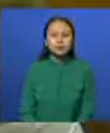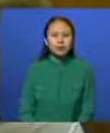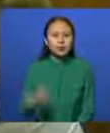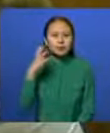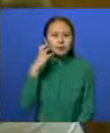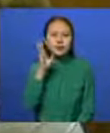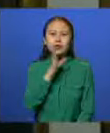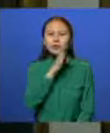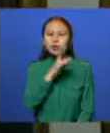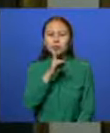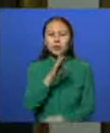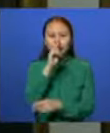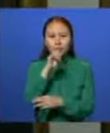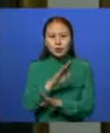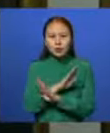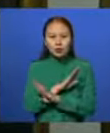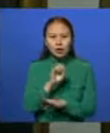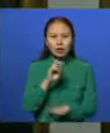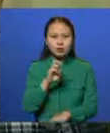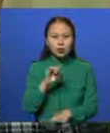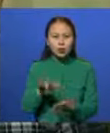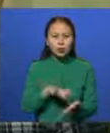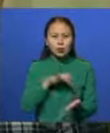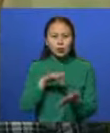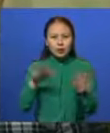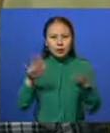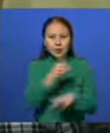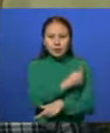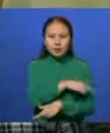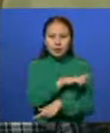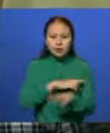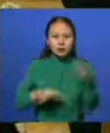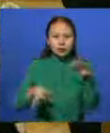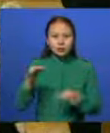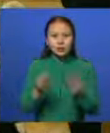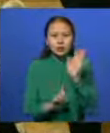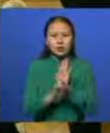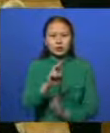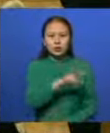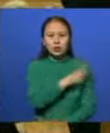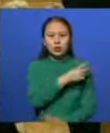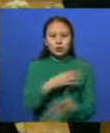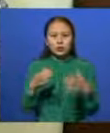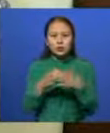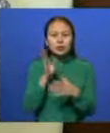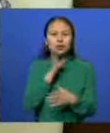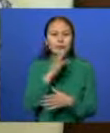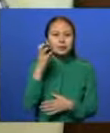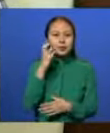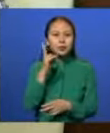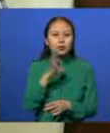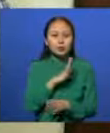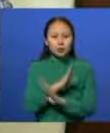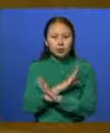Жүкті әйелдің өліміне кім кінәлі? Ақтауда қалалық перзентхана басшыларына қатысты сот отырысы басталды. Бір топ дәрігер жүкті әйелдің өлімі үшін сот